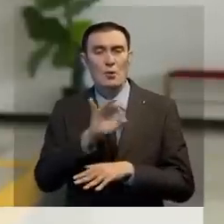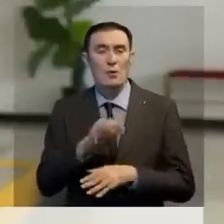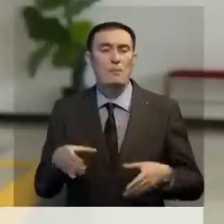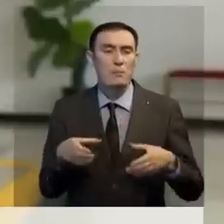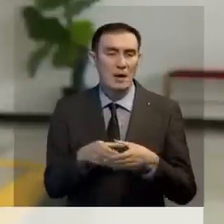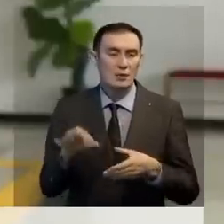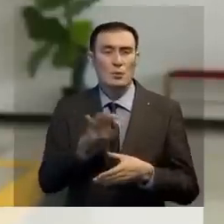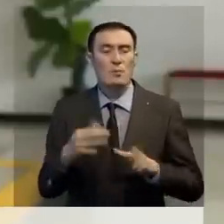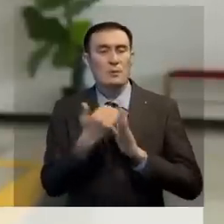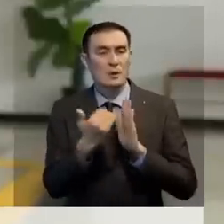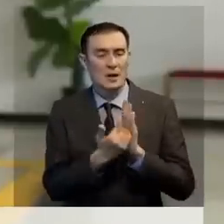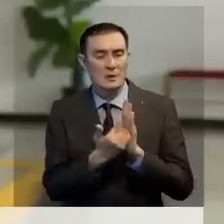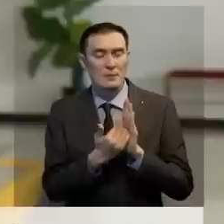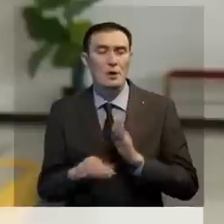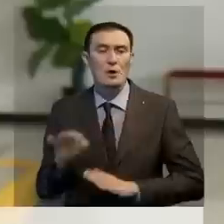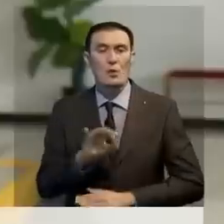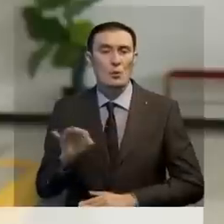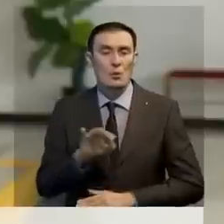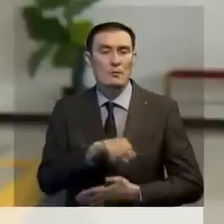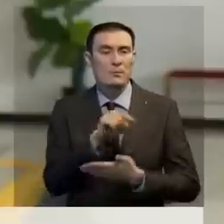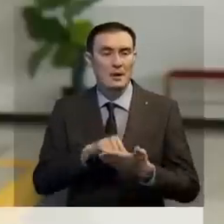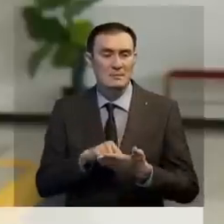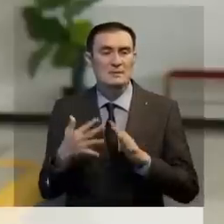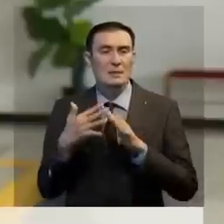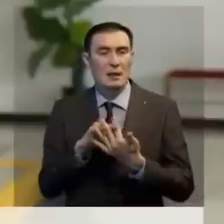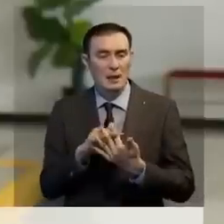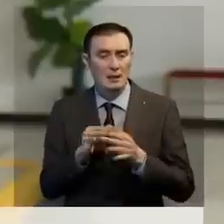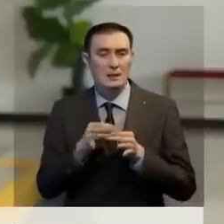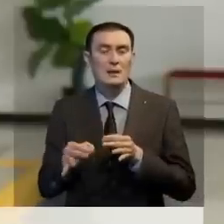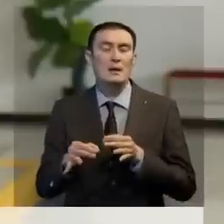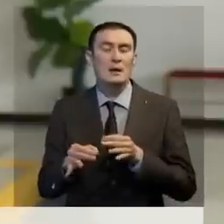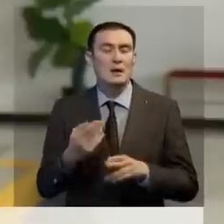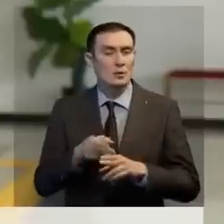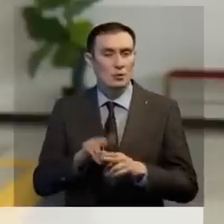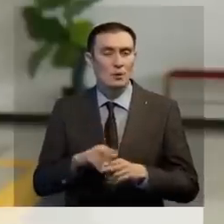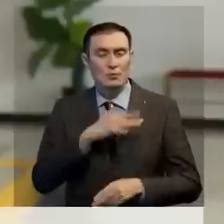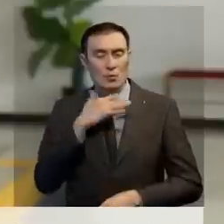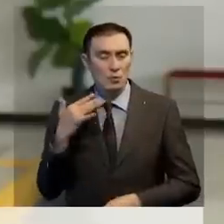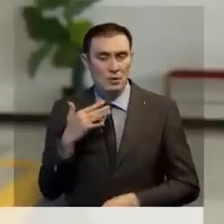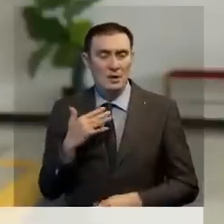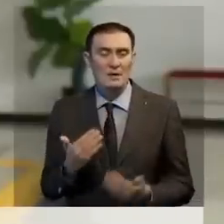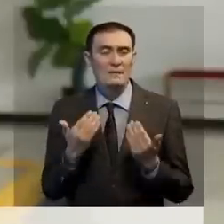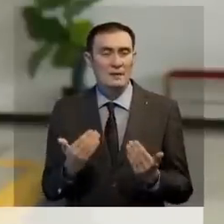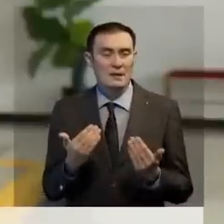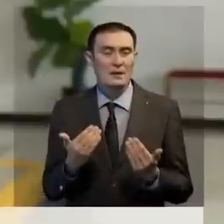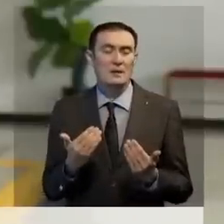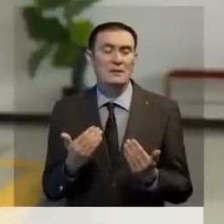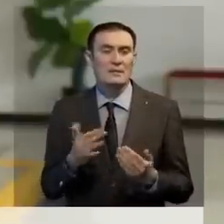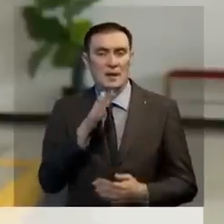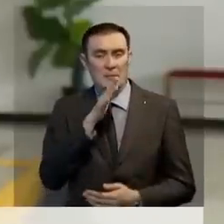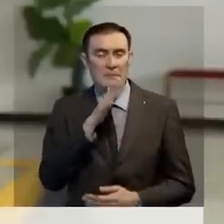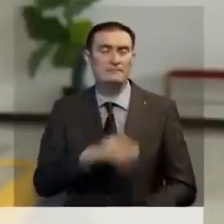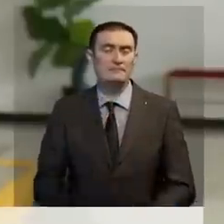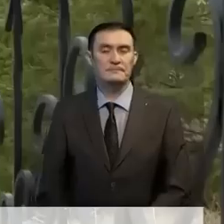касательно программы, касательно проблемы села, которой немало в данное время.